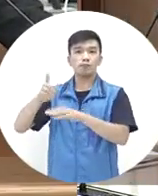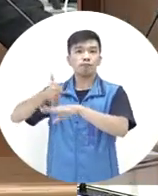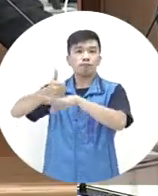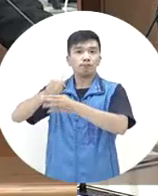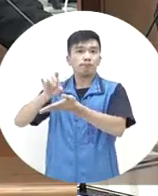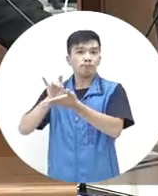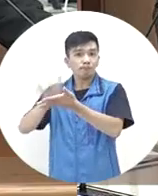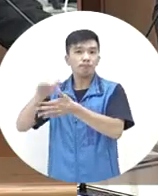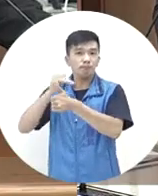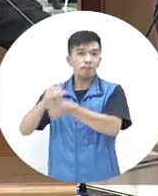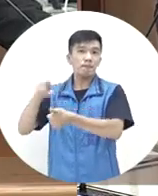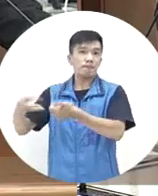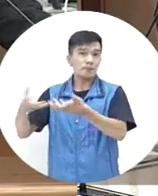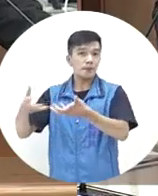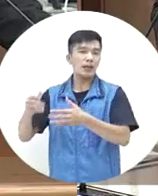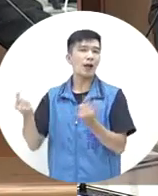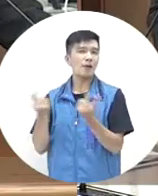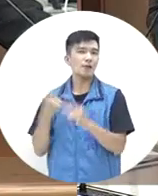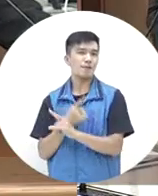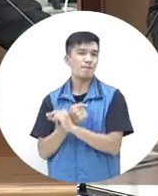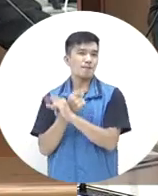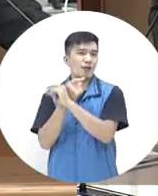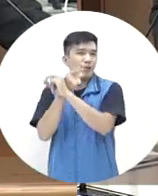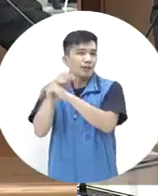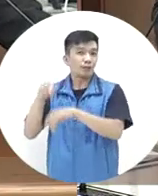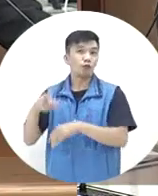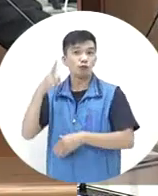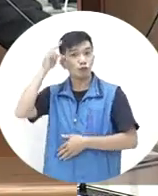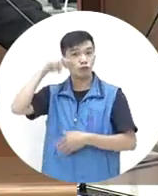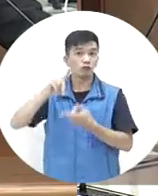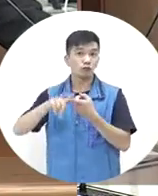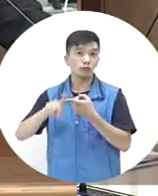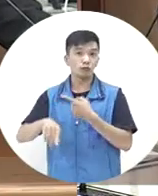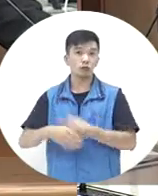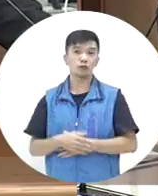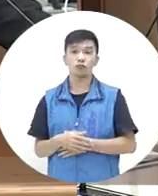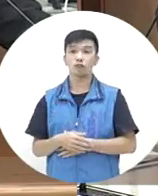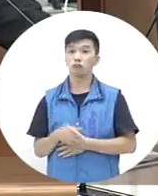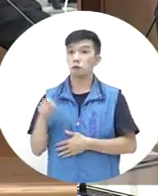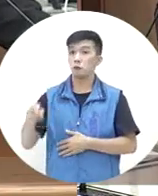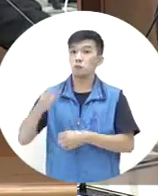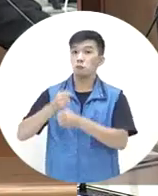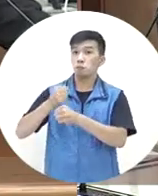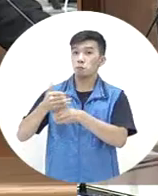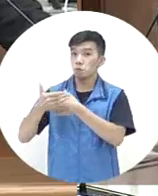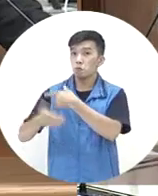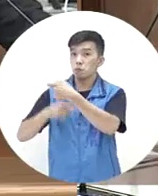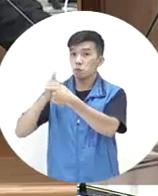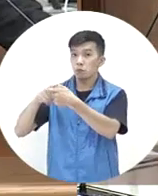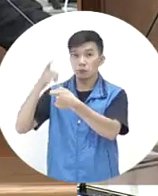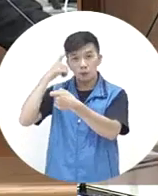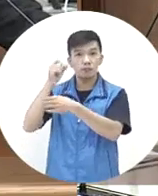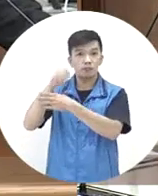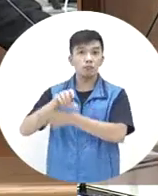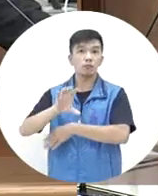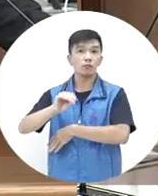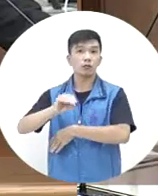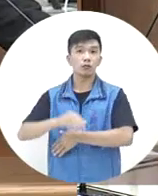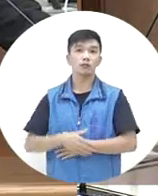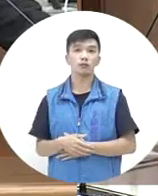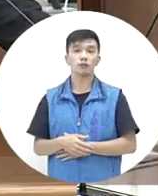你认同一步接一步的报复性罢免吗？这样子的方式跟路线，你认同吗？ 我